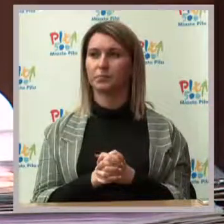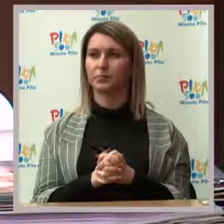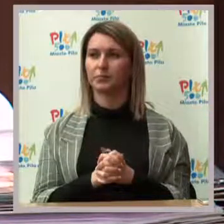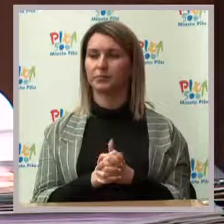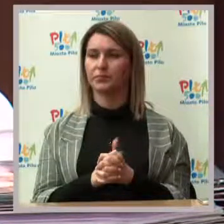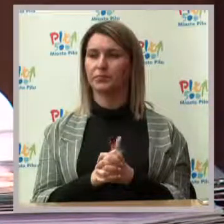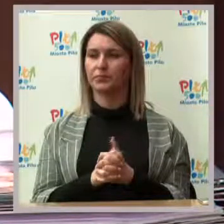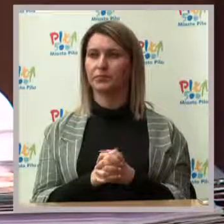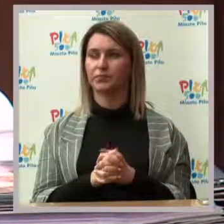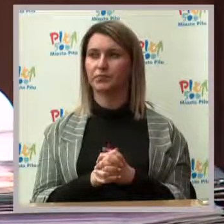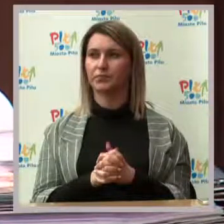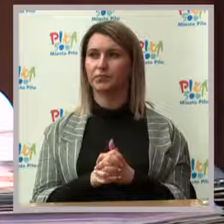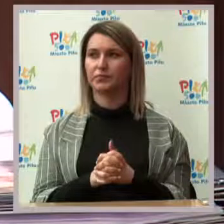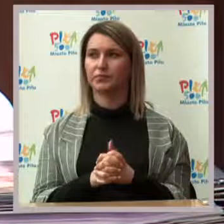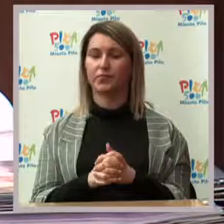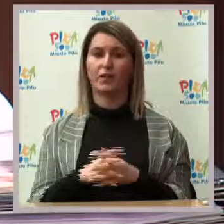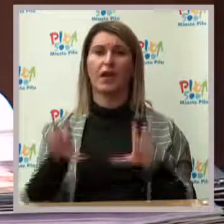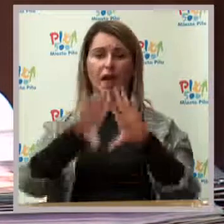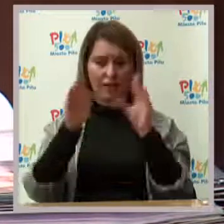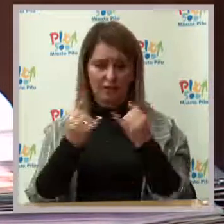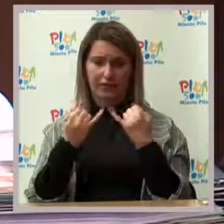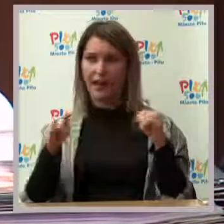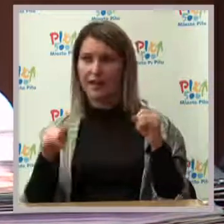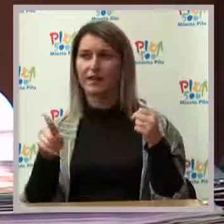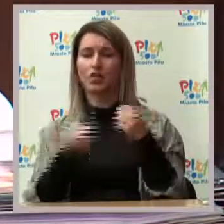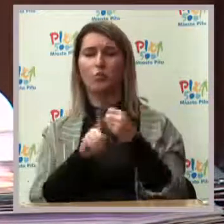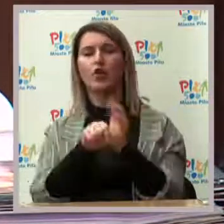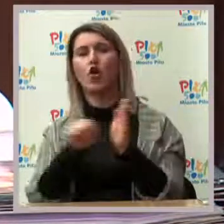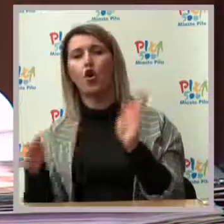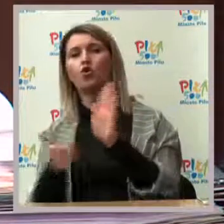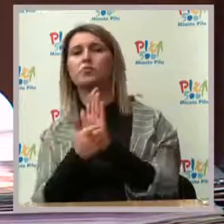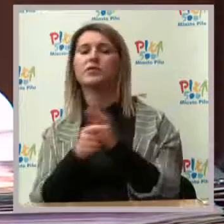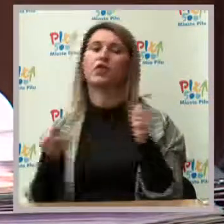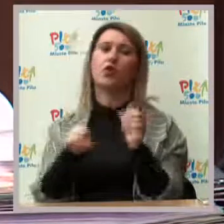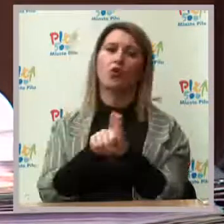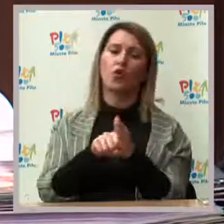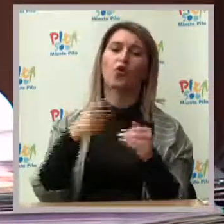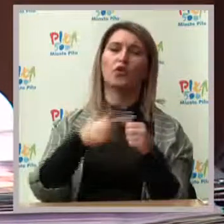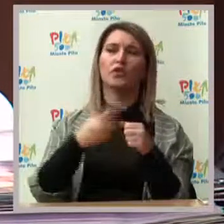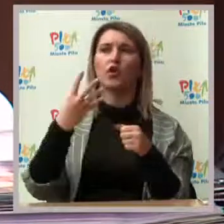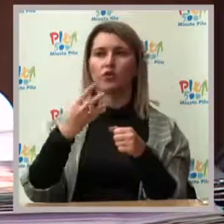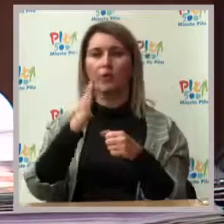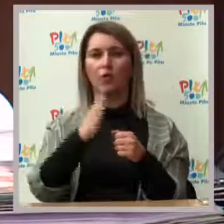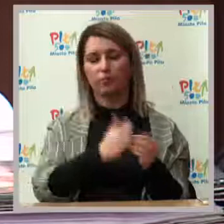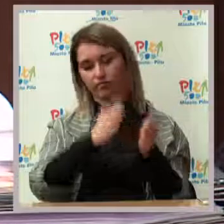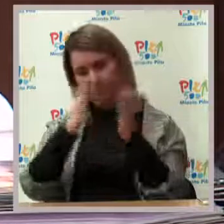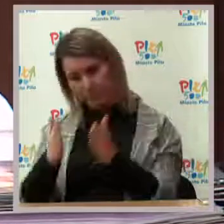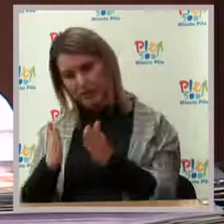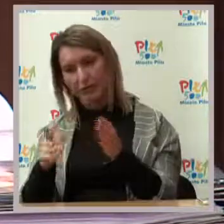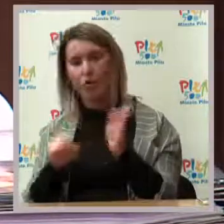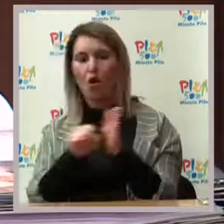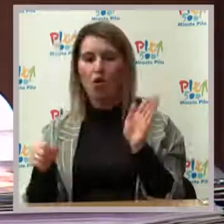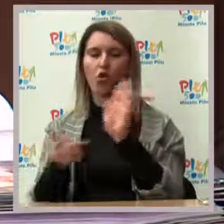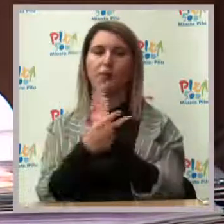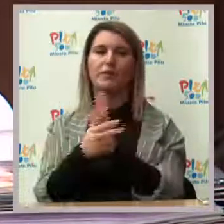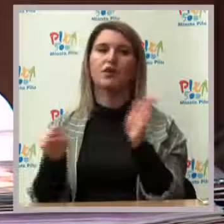40. Dotychczasowe punkty od 17 do 24 otrzymują numerację od 18